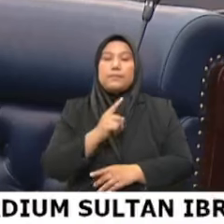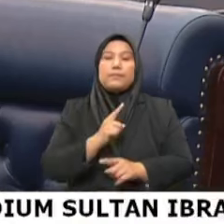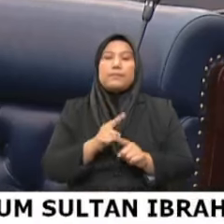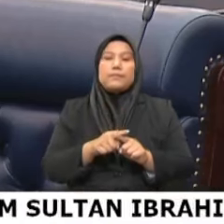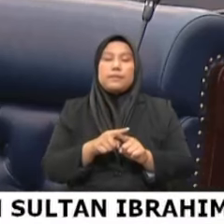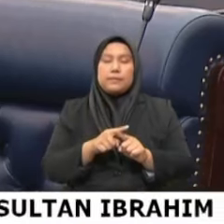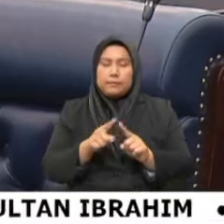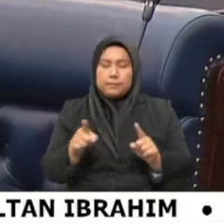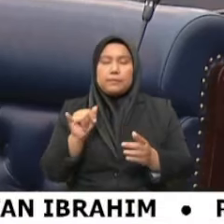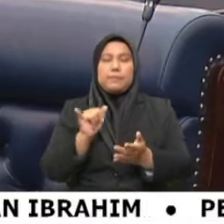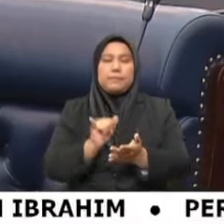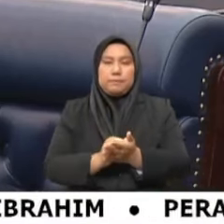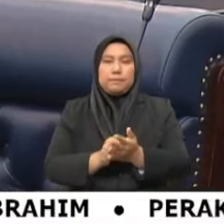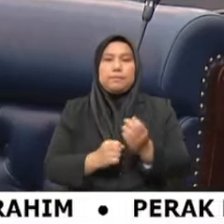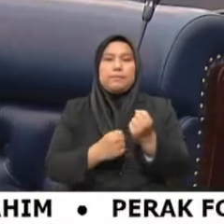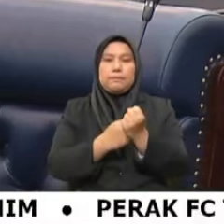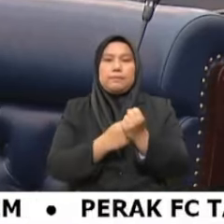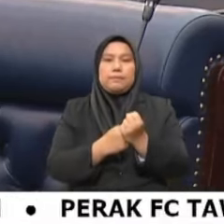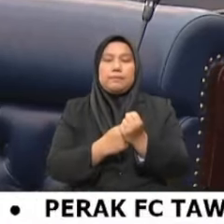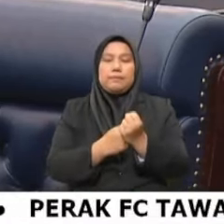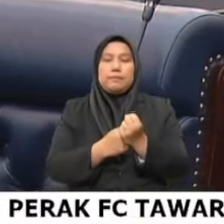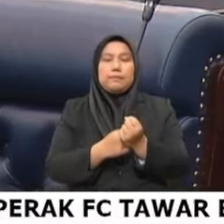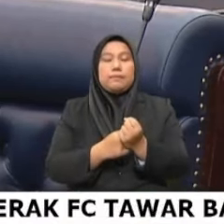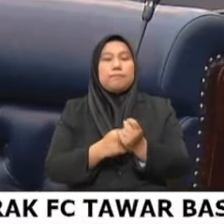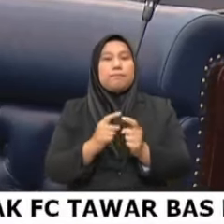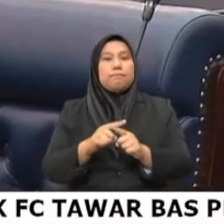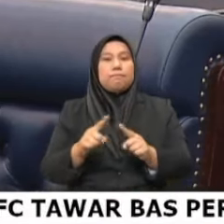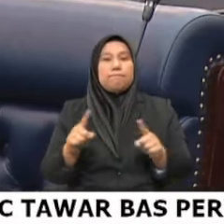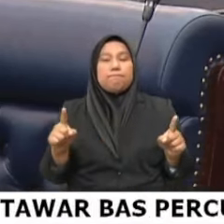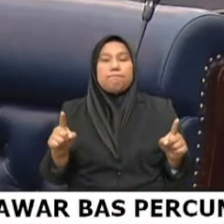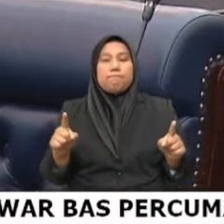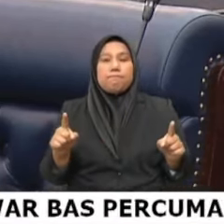itu saya sokong dan juga, tapi saya agak